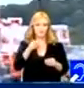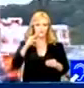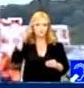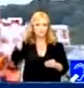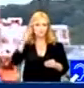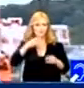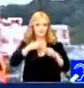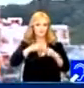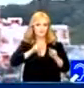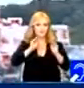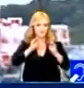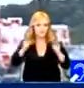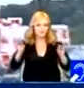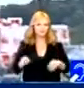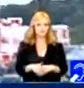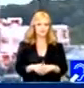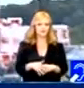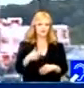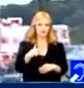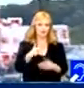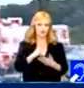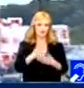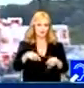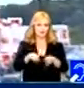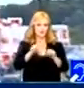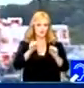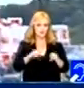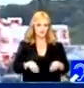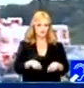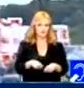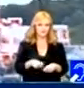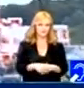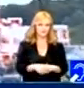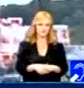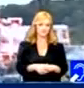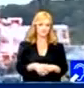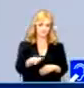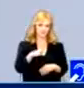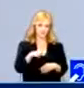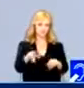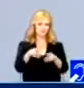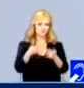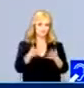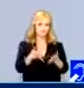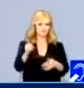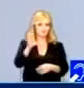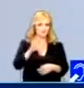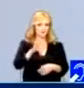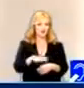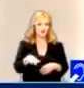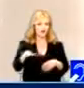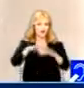tehnică și utilaj, unde noi o să avem posibilitatea să facem față cerințelor europene. Și în blocul